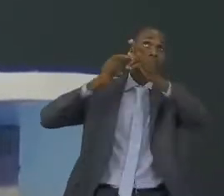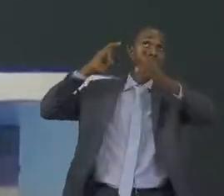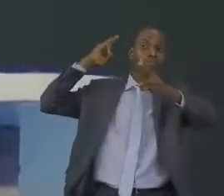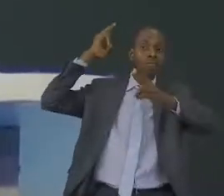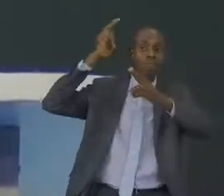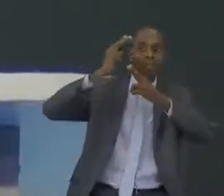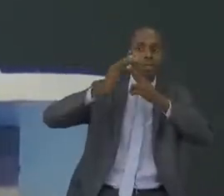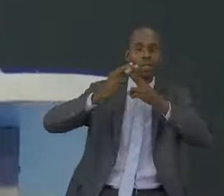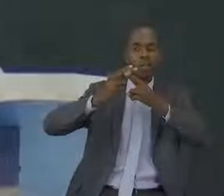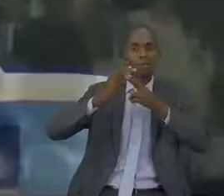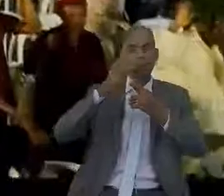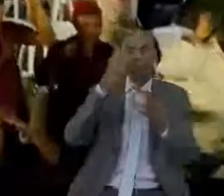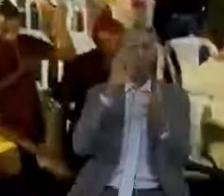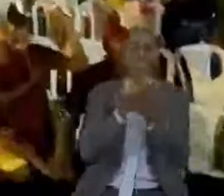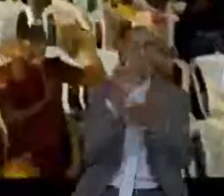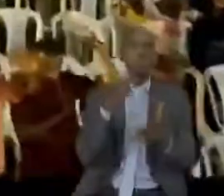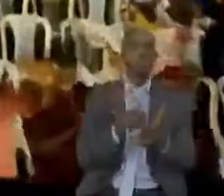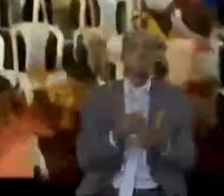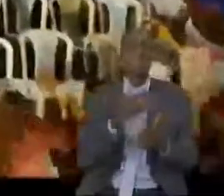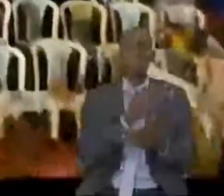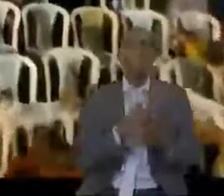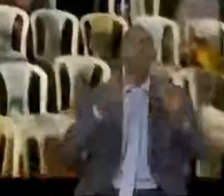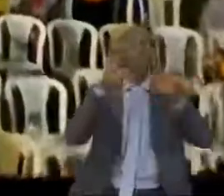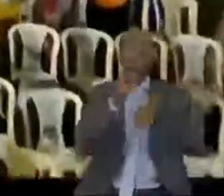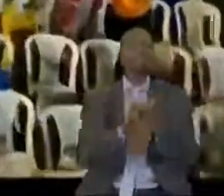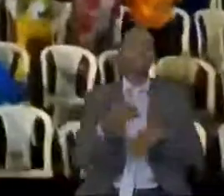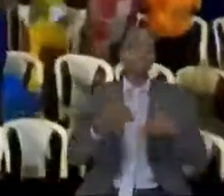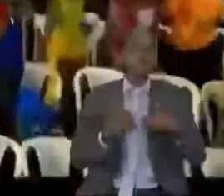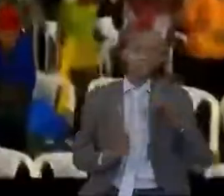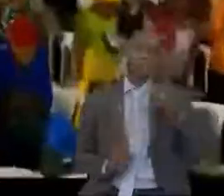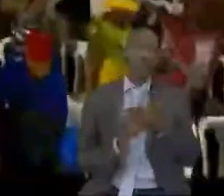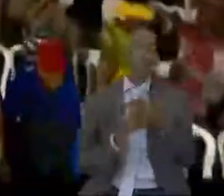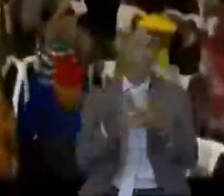examinez-vous. Le miracle sera là. Amen.